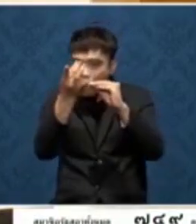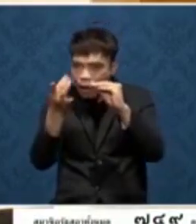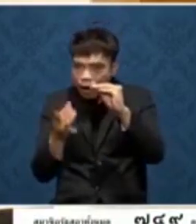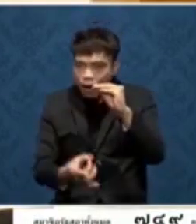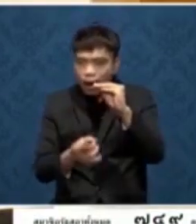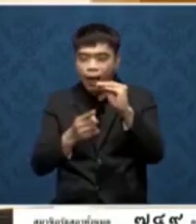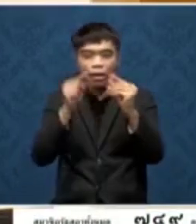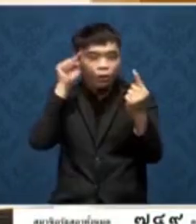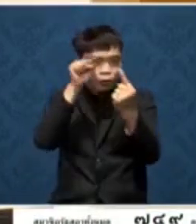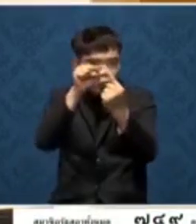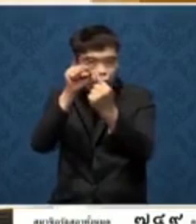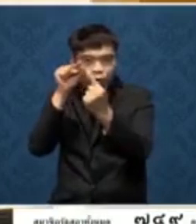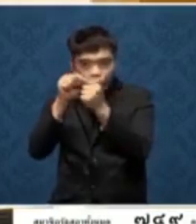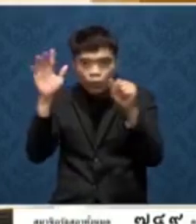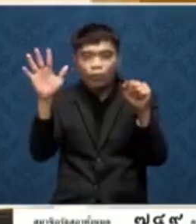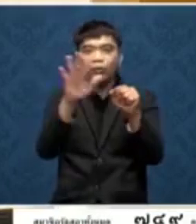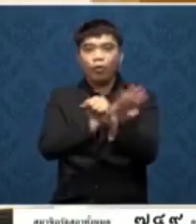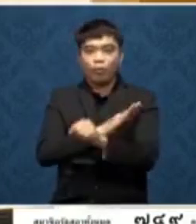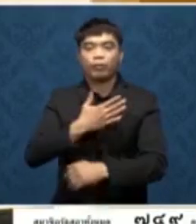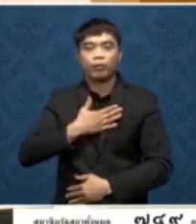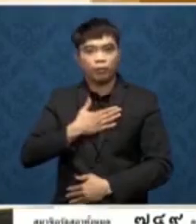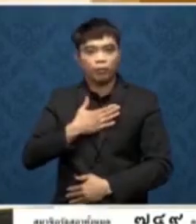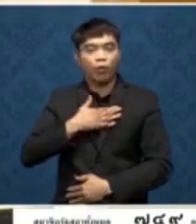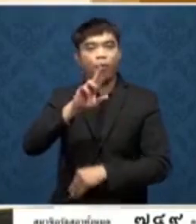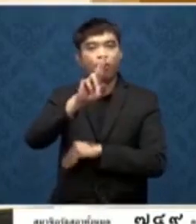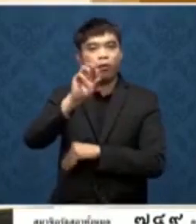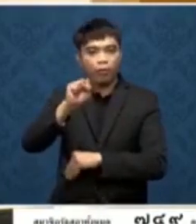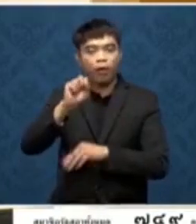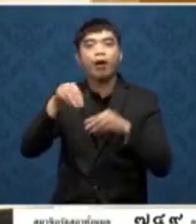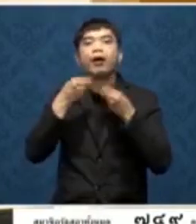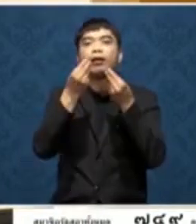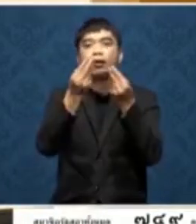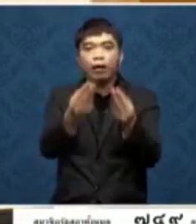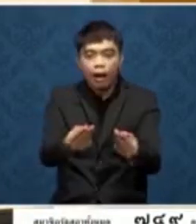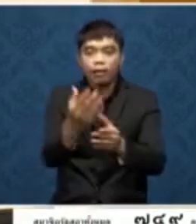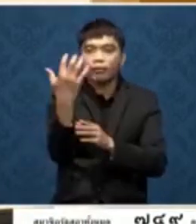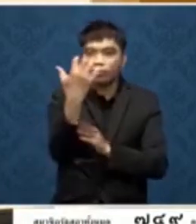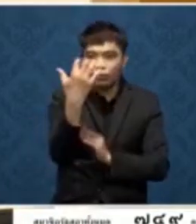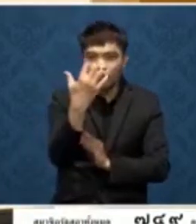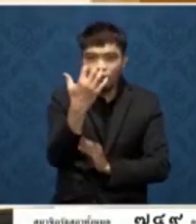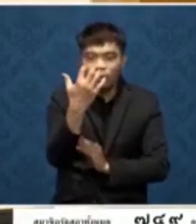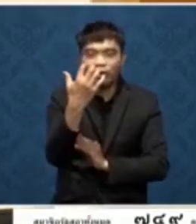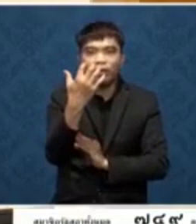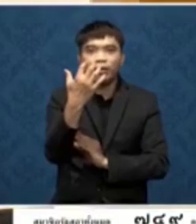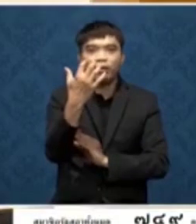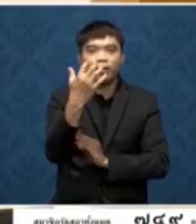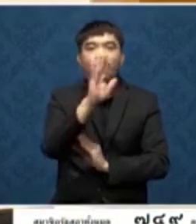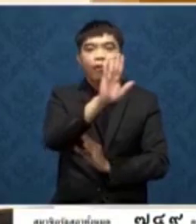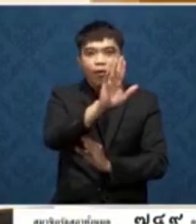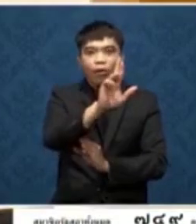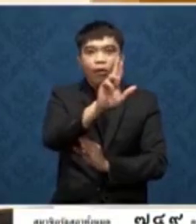งทางรัฐสภาจึงอนุญาตให้สถานีวิทยุกระจายเสียงโทรทัศน์ของรัฐสภ